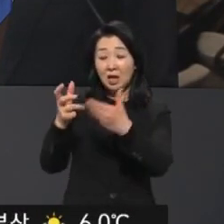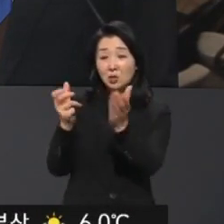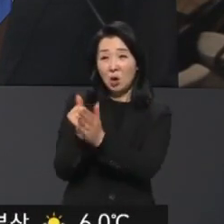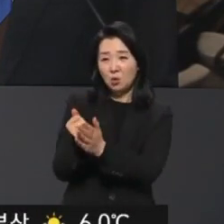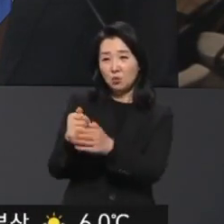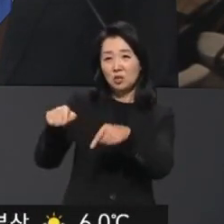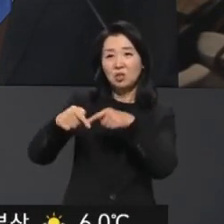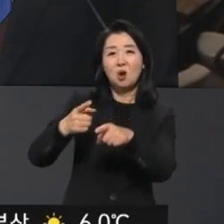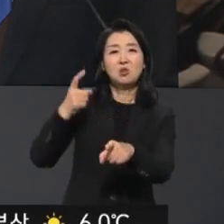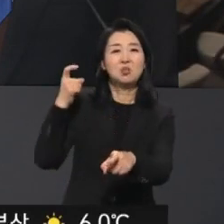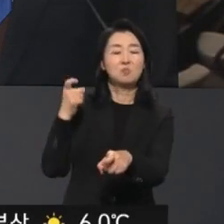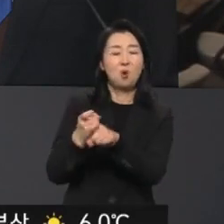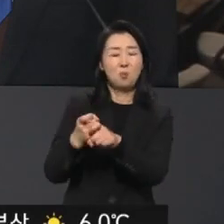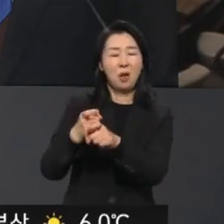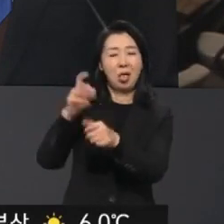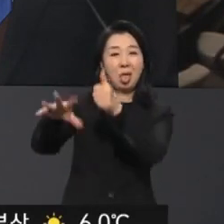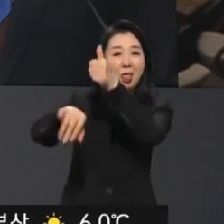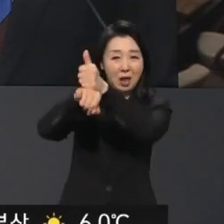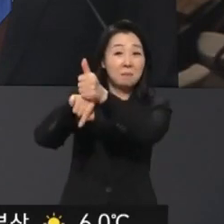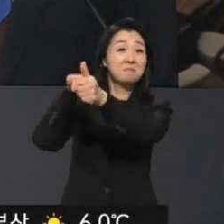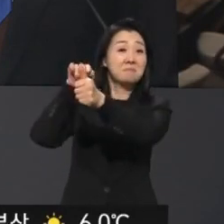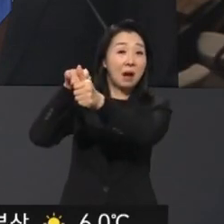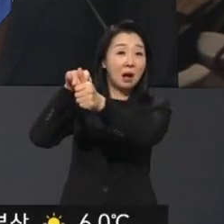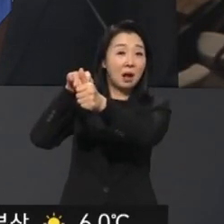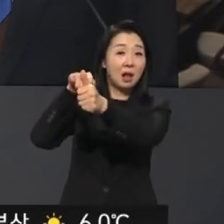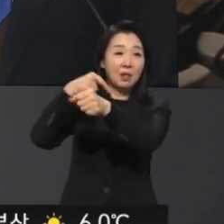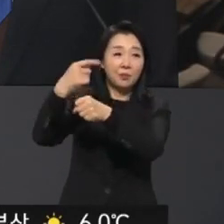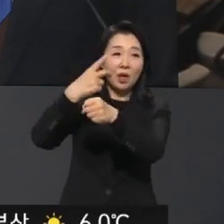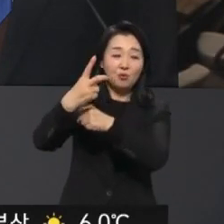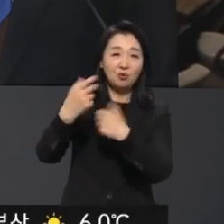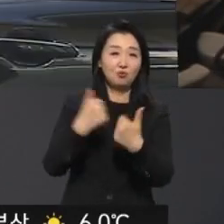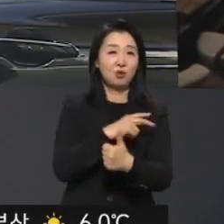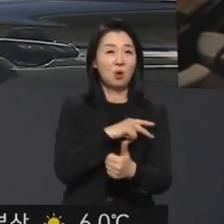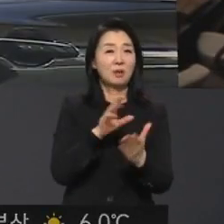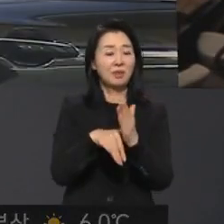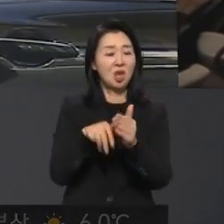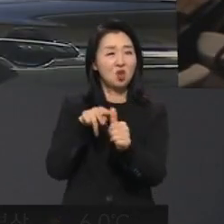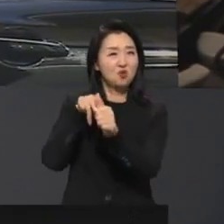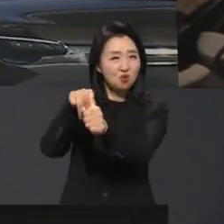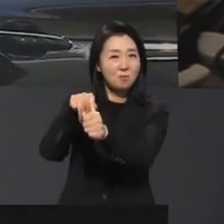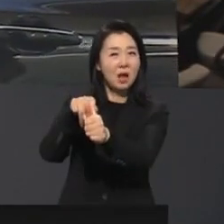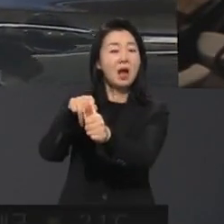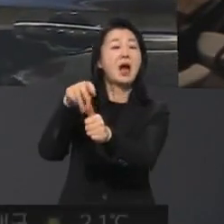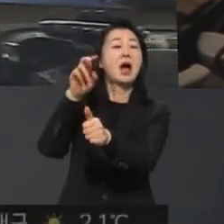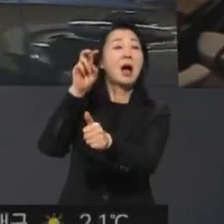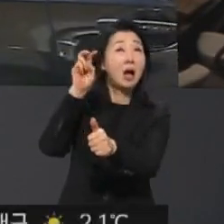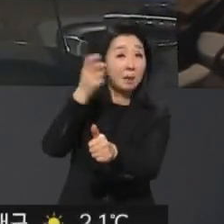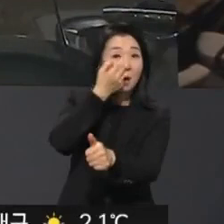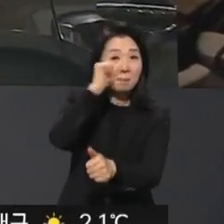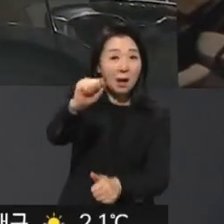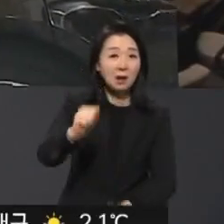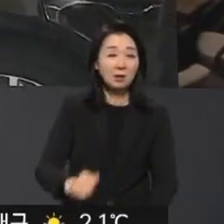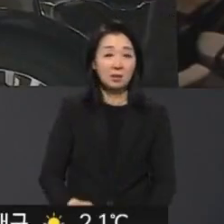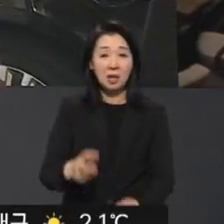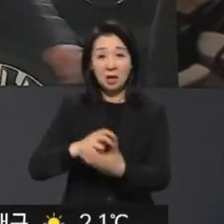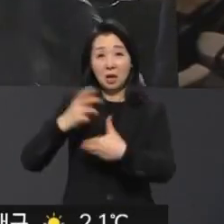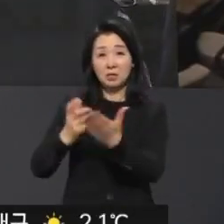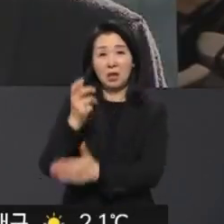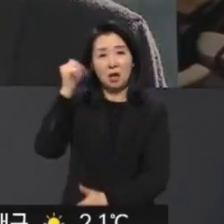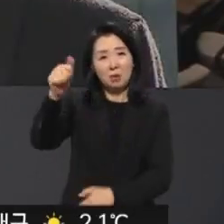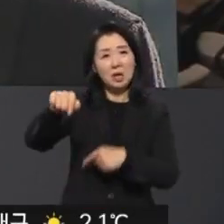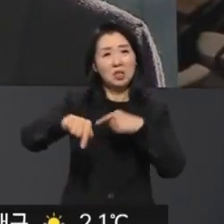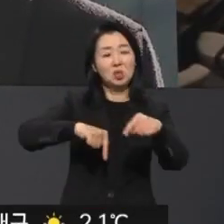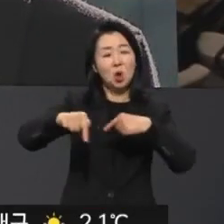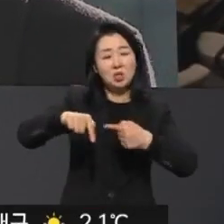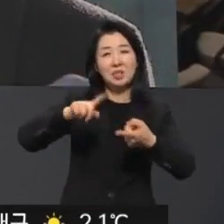한 축이다라고 이야기를 하면서 내후년 총선에 출마할 것으로 본다고 했습니다. 한 장관이 이미